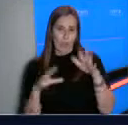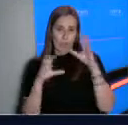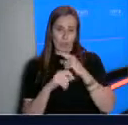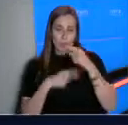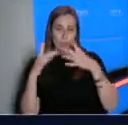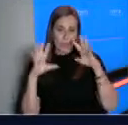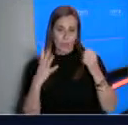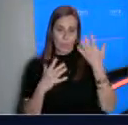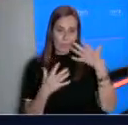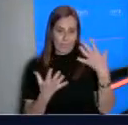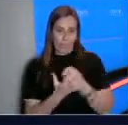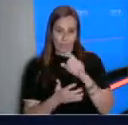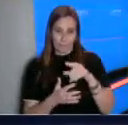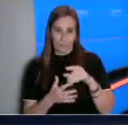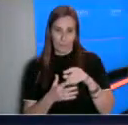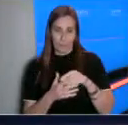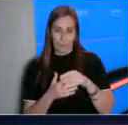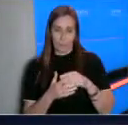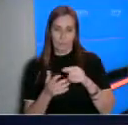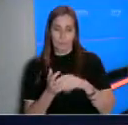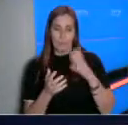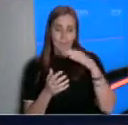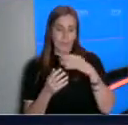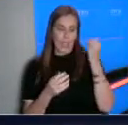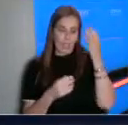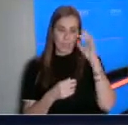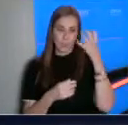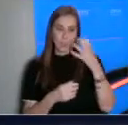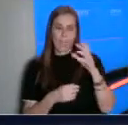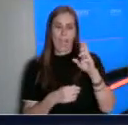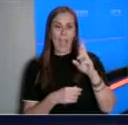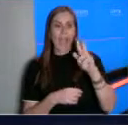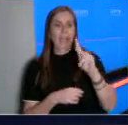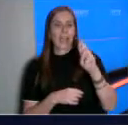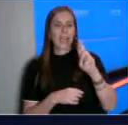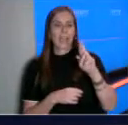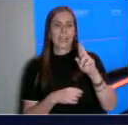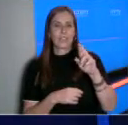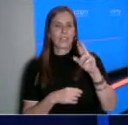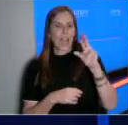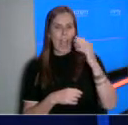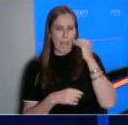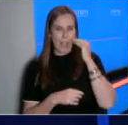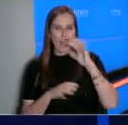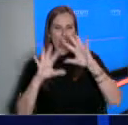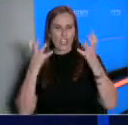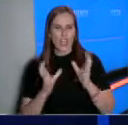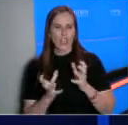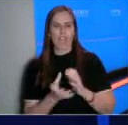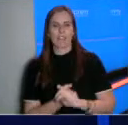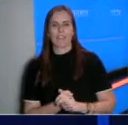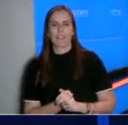שנות ה-90, היה להיט, יש ערב טרש וקרדש, למי שאוהב את הקרדשיאן. אוקיי, לא הבנתי. אני מנצל,